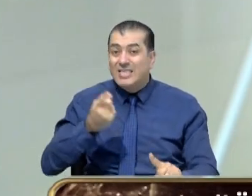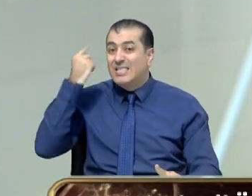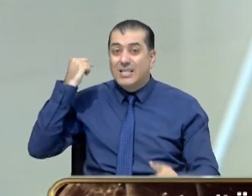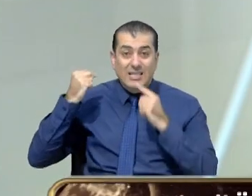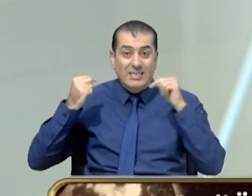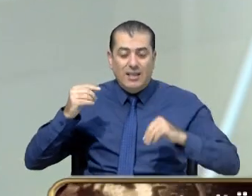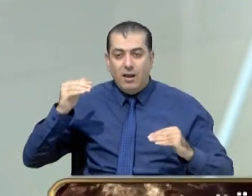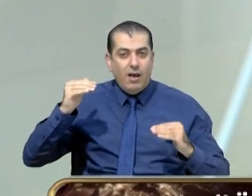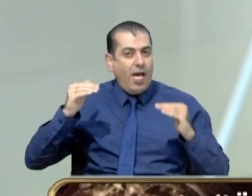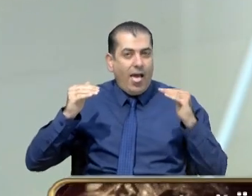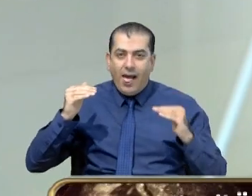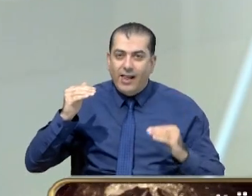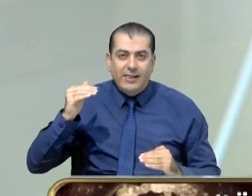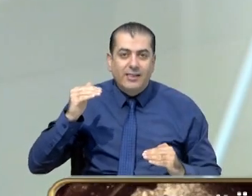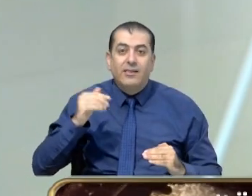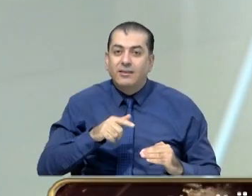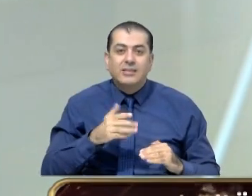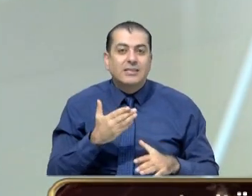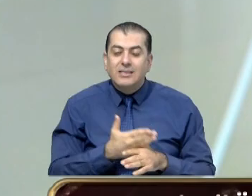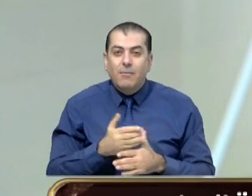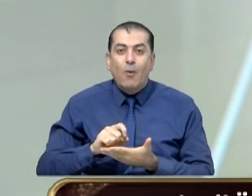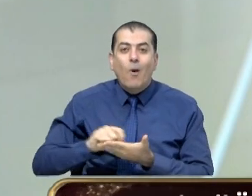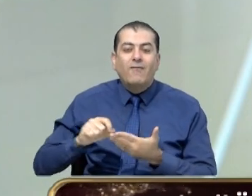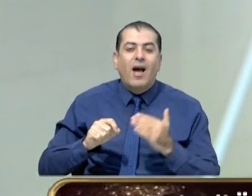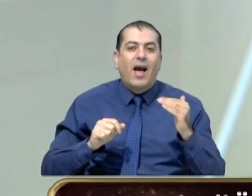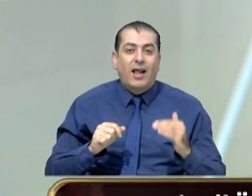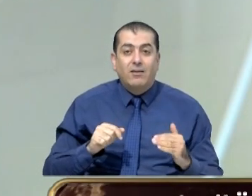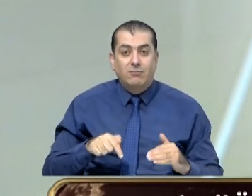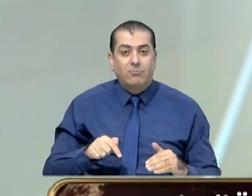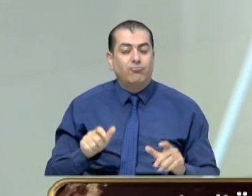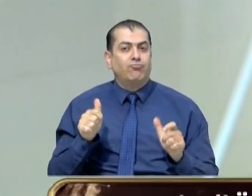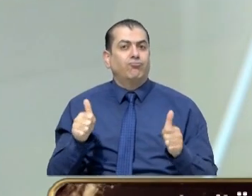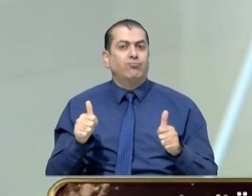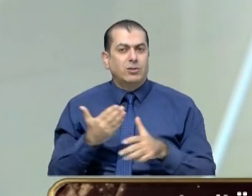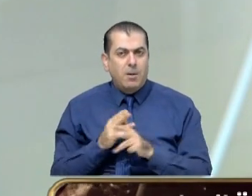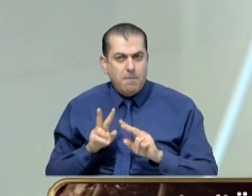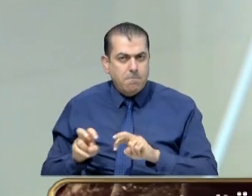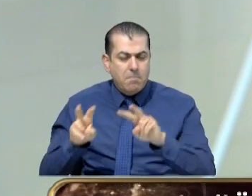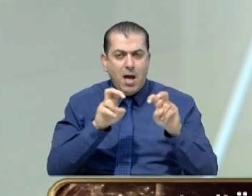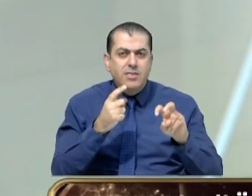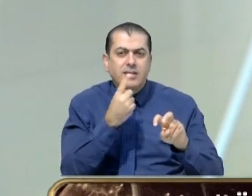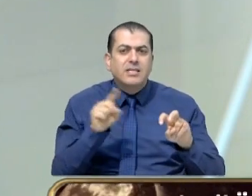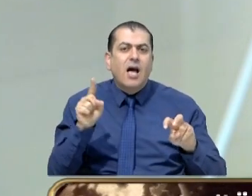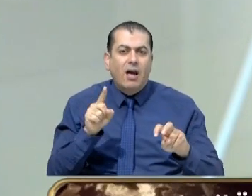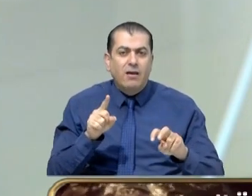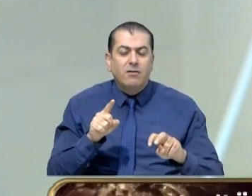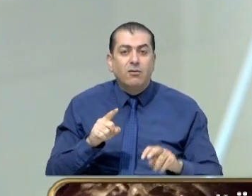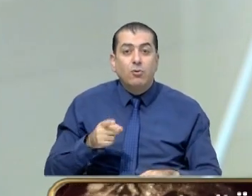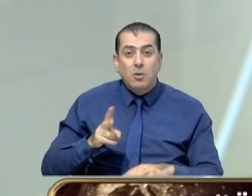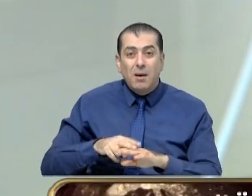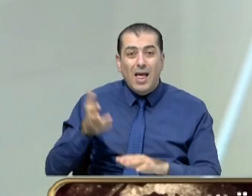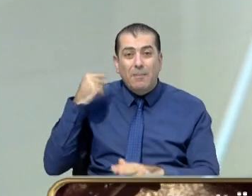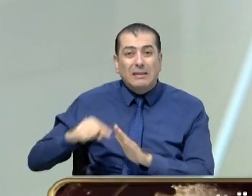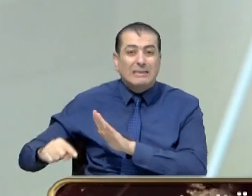موجها بقياس ذلك الاثر بشكل علمي ووفق دراسه علميه ومقارنه مفصله للوقوف على